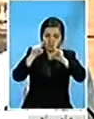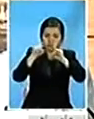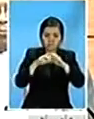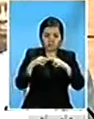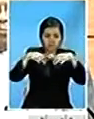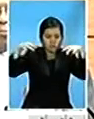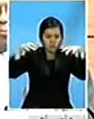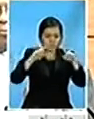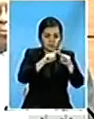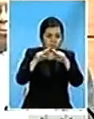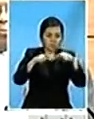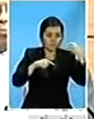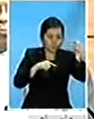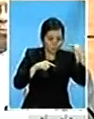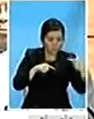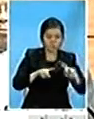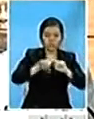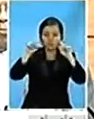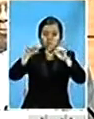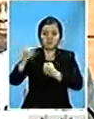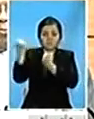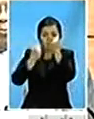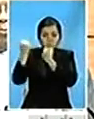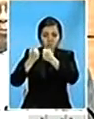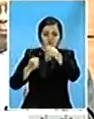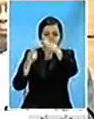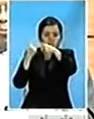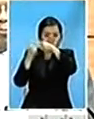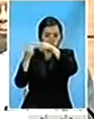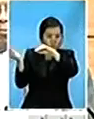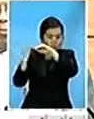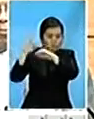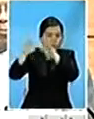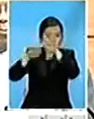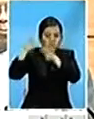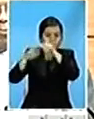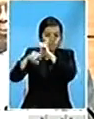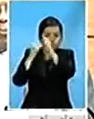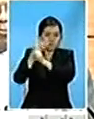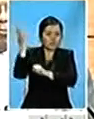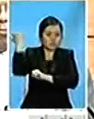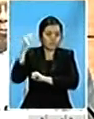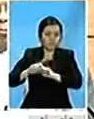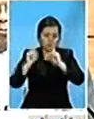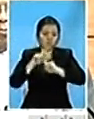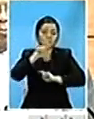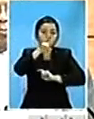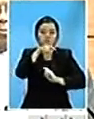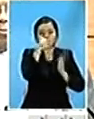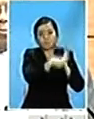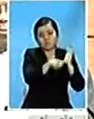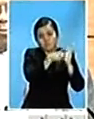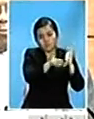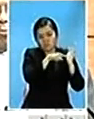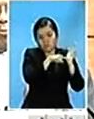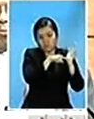พื่อนอุตสาหกรรมอื่นๆก็คืออุตสาหกรรมยานยนต์เพิ่มขึ้นถึง 20% เมื่อเทียบกับปีที่แล้วแต่ถามว่าเงินภาษีของประชาชนนั้นรัฐบ